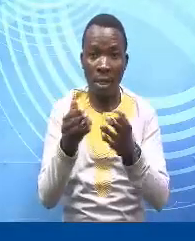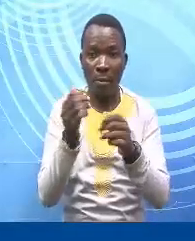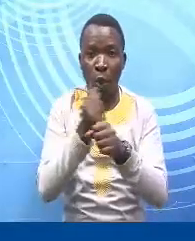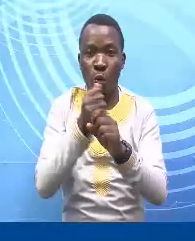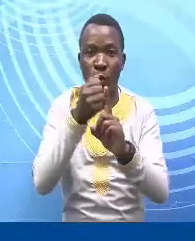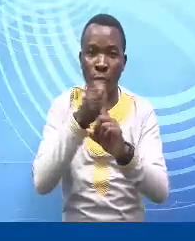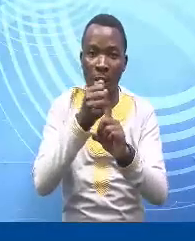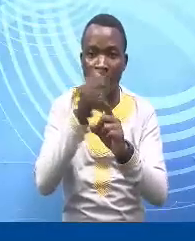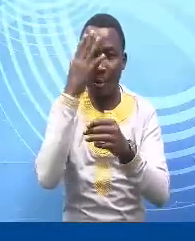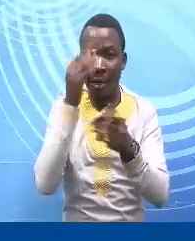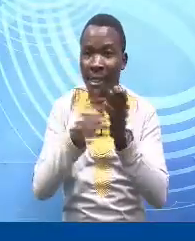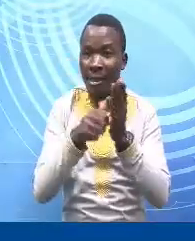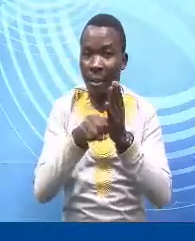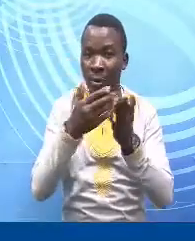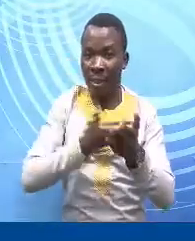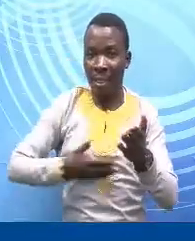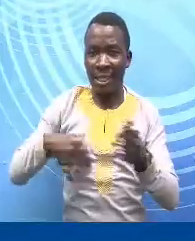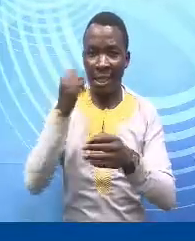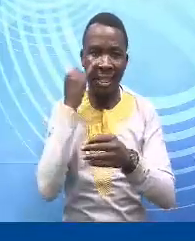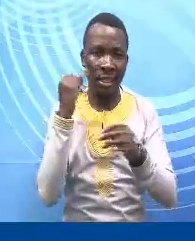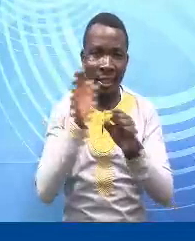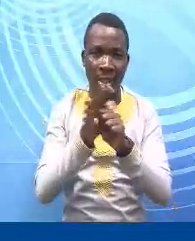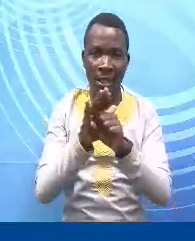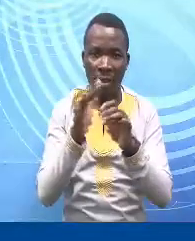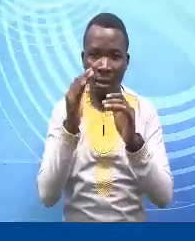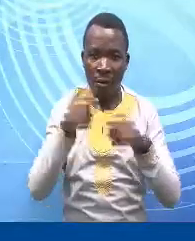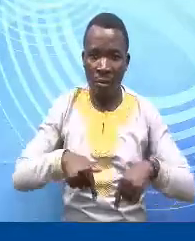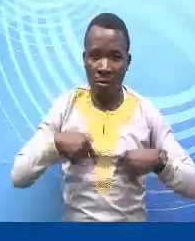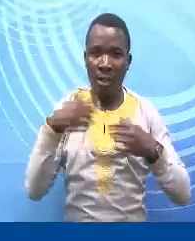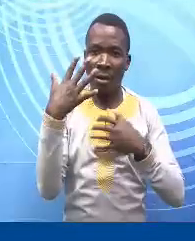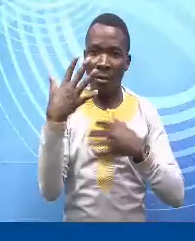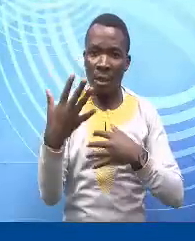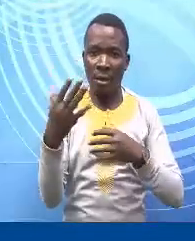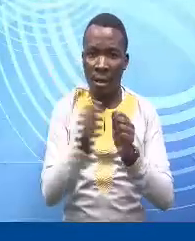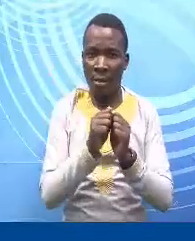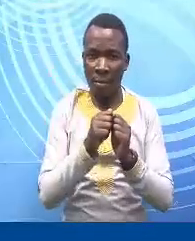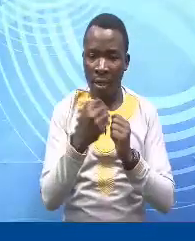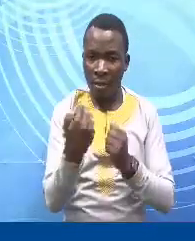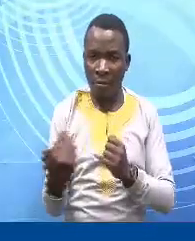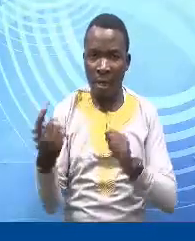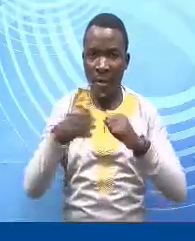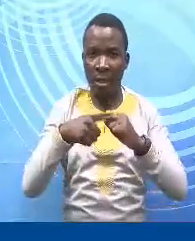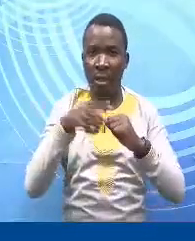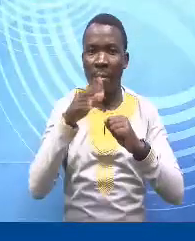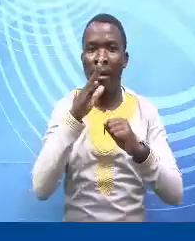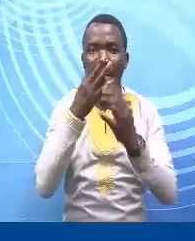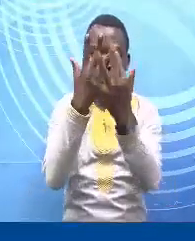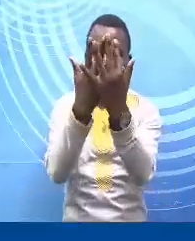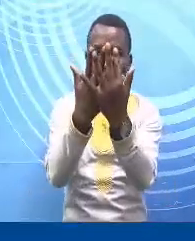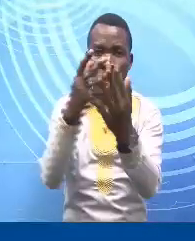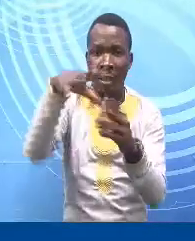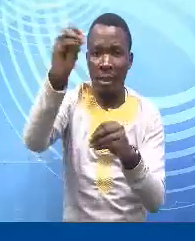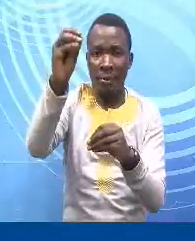Bakatuvuganira kuko kibaza cy'inzara kiratukarije cyane. Turi batanu. Uwo mwana wa gatandatu. Mama yacu arafunze.